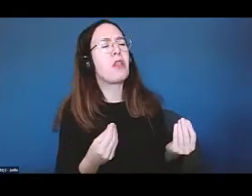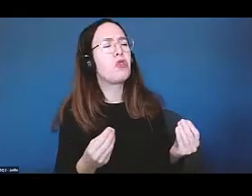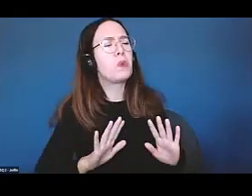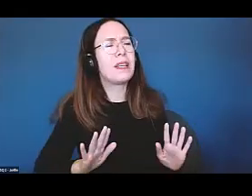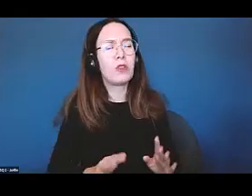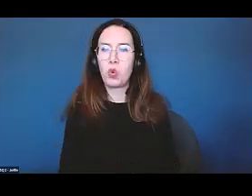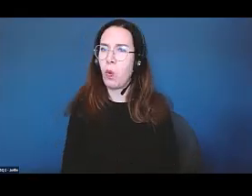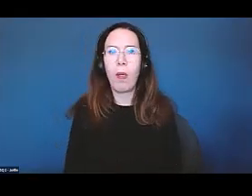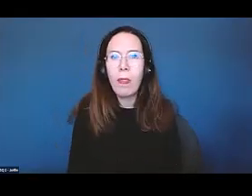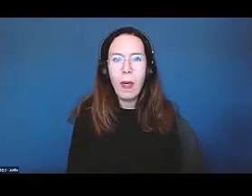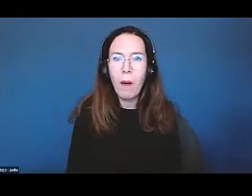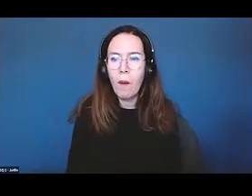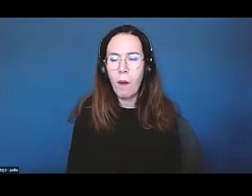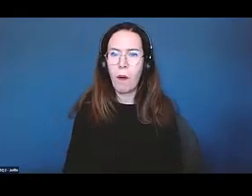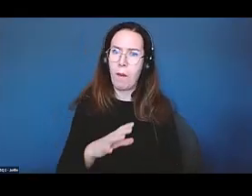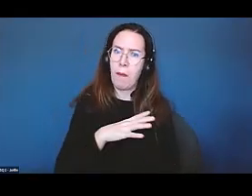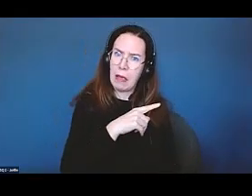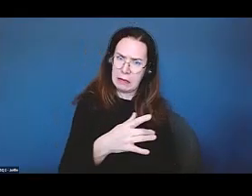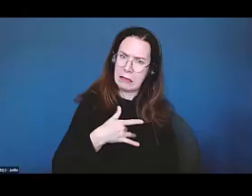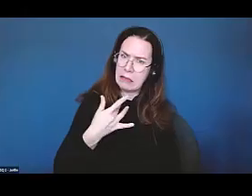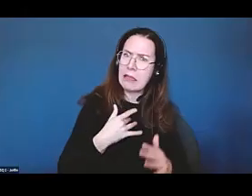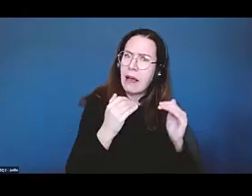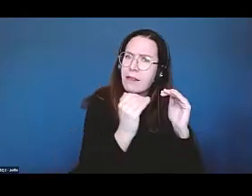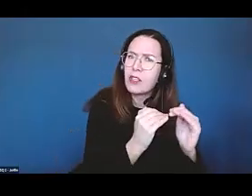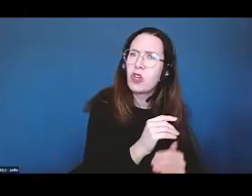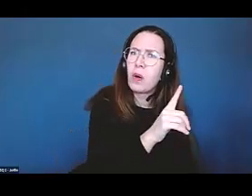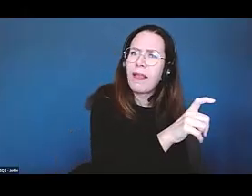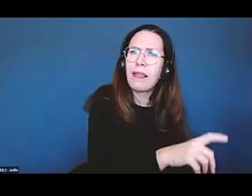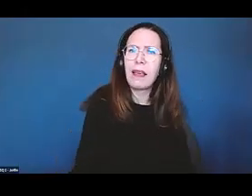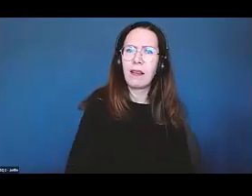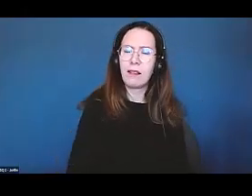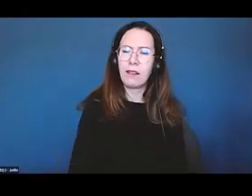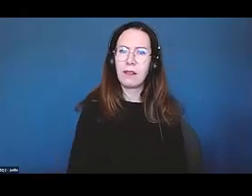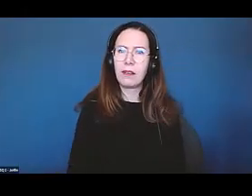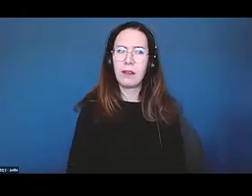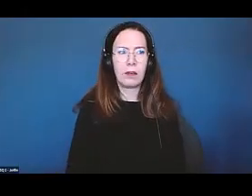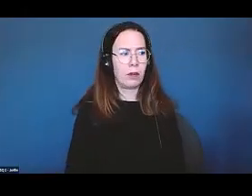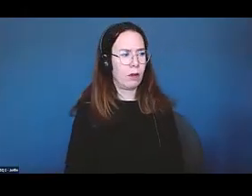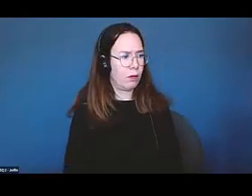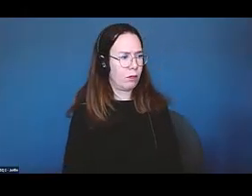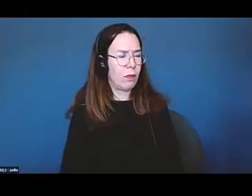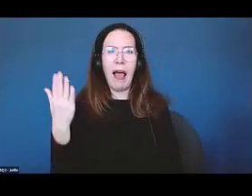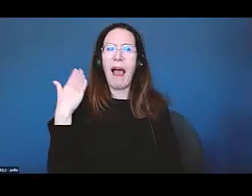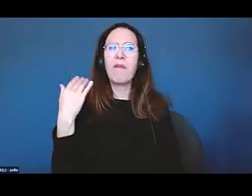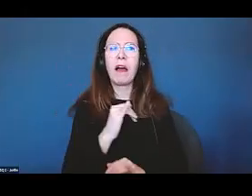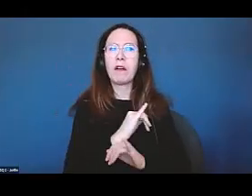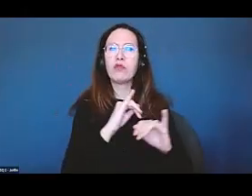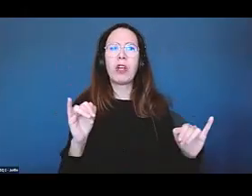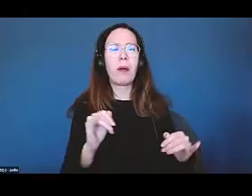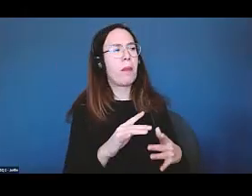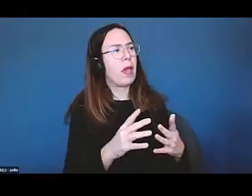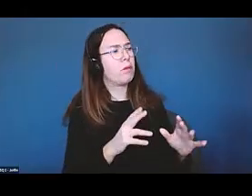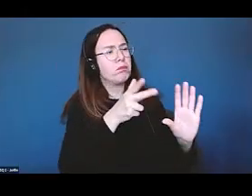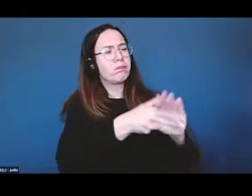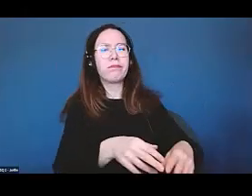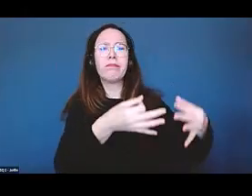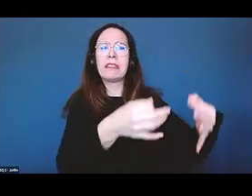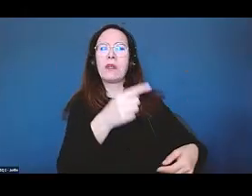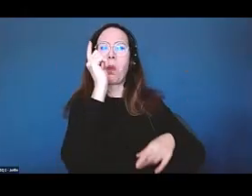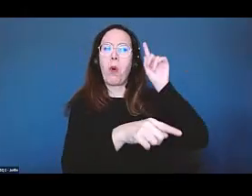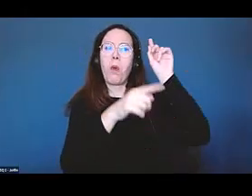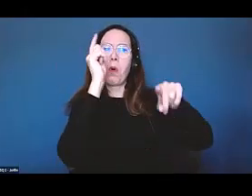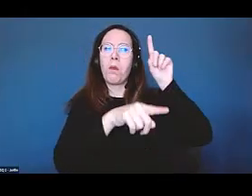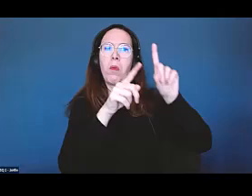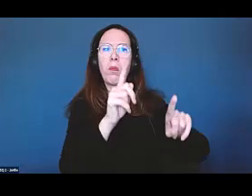où elle voulait aller, mais on lui a demandé si elle se sentait en sécurité. On lui avait pas toujours demandé de contribuer aux décisions